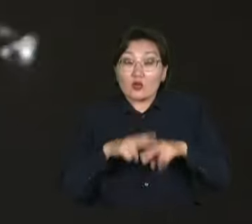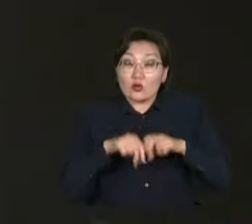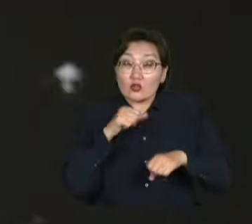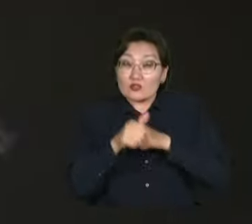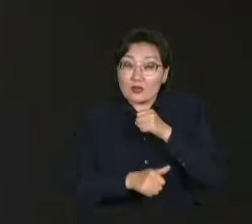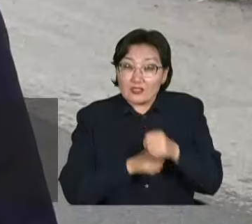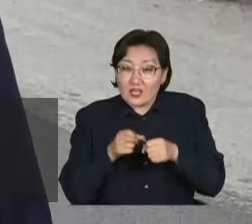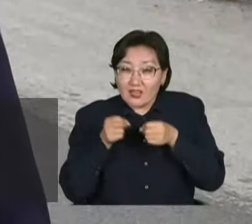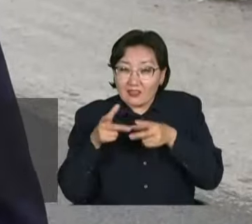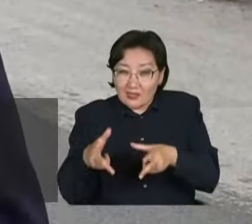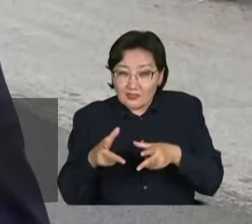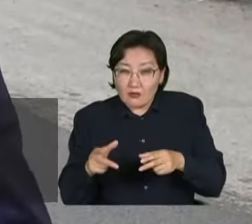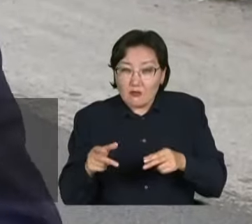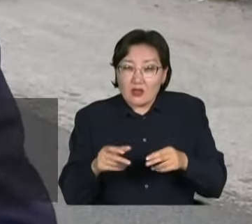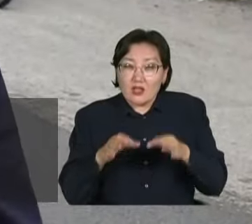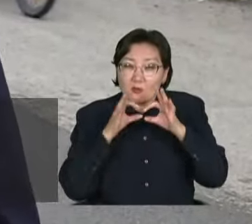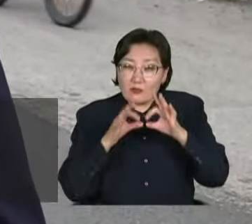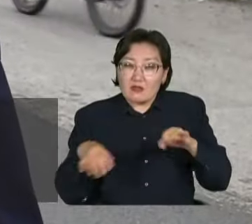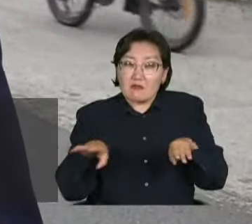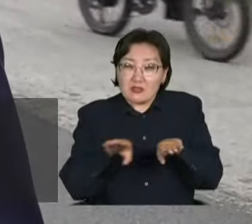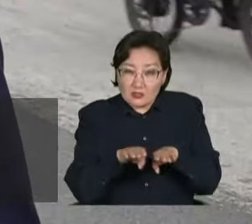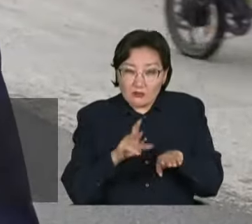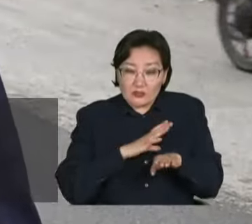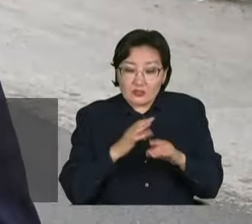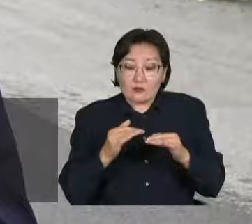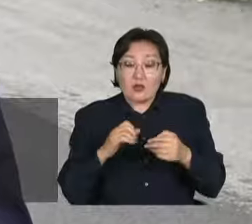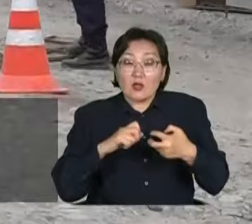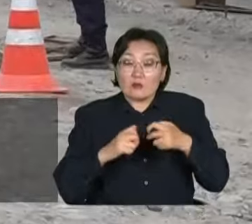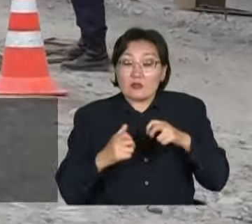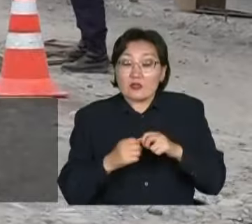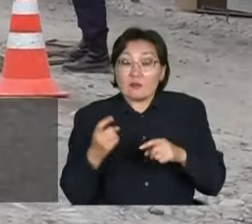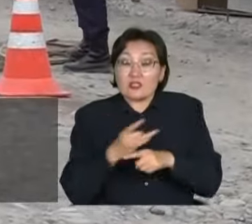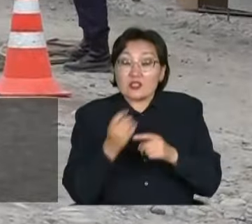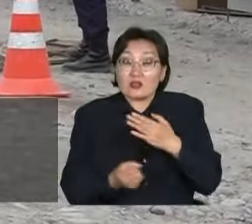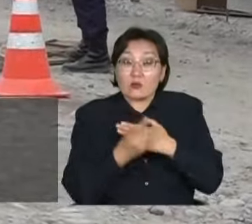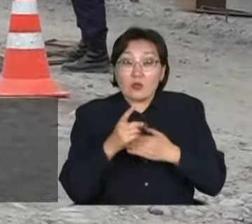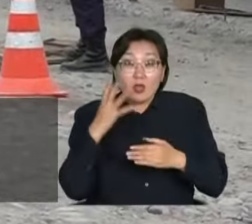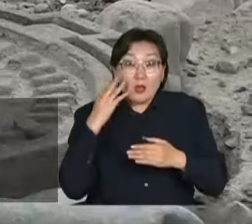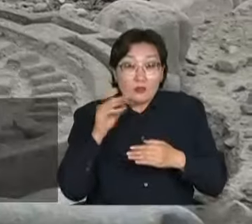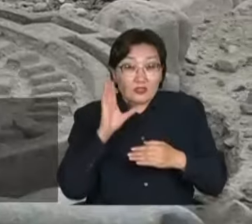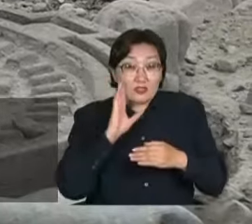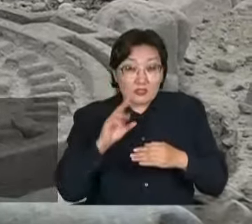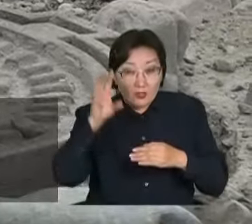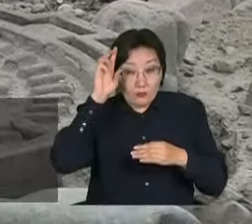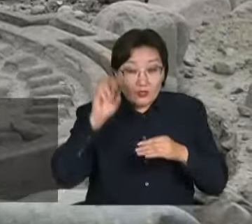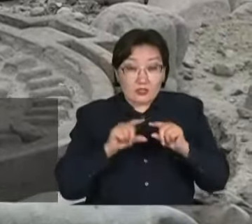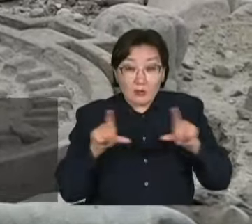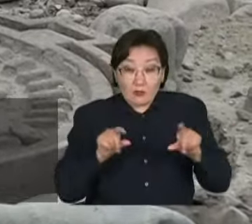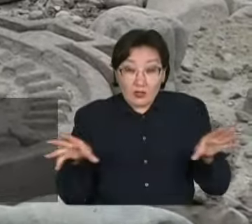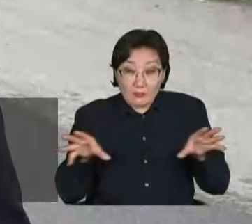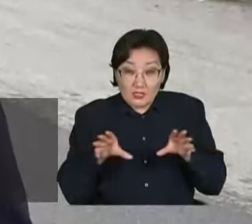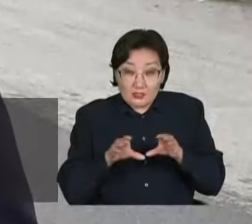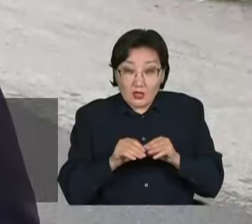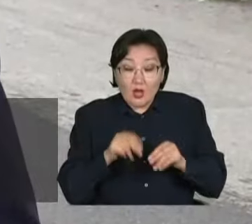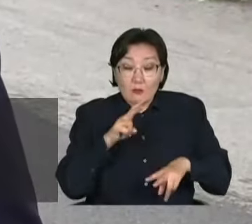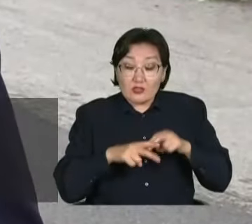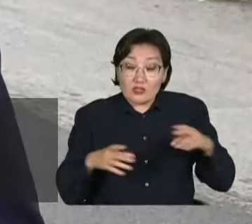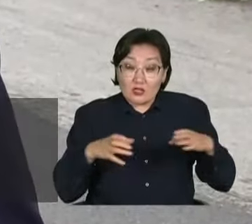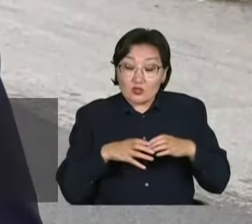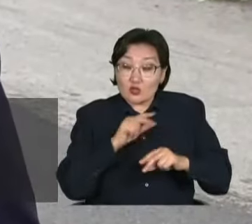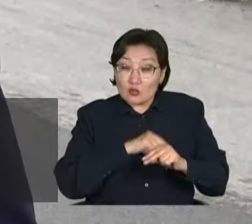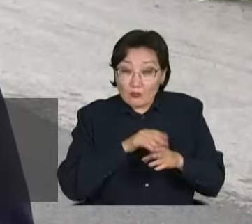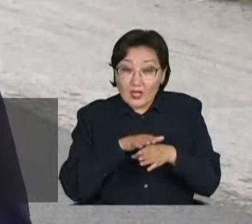себеп дейді. Енді бұндай ақау бізде қазір таңда бірінші рет болып тұрғандықтан Алматы мемлекеттік коммуналдық мекемесімен бірге мердігер